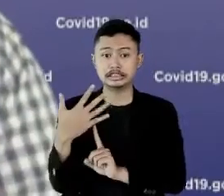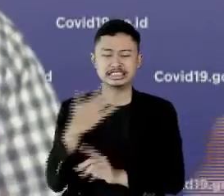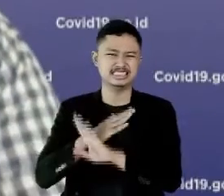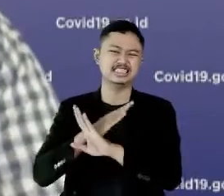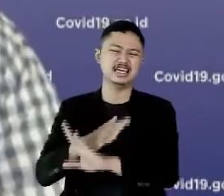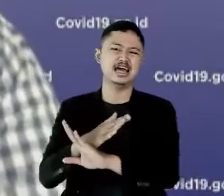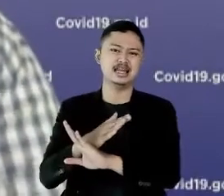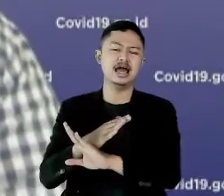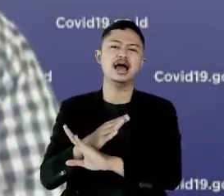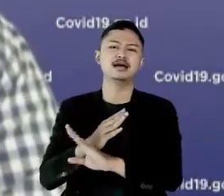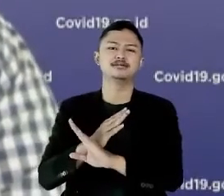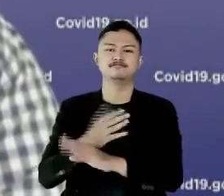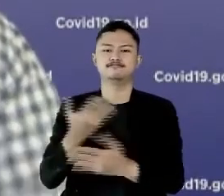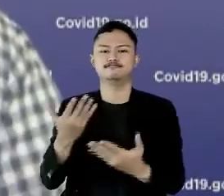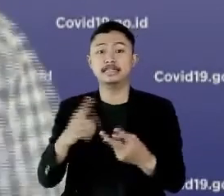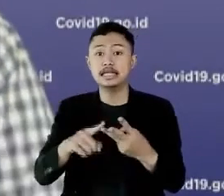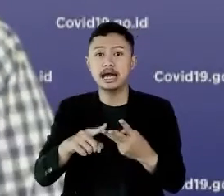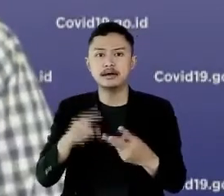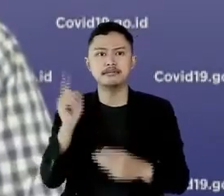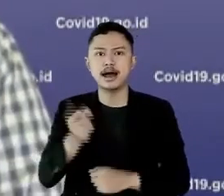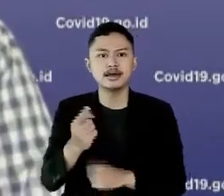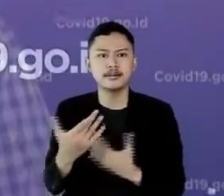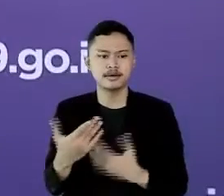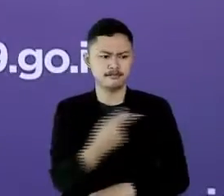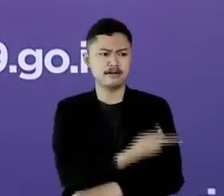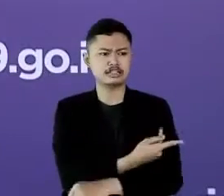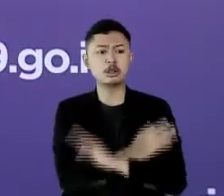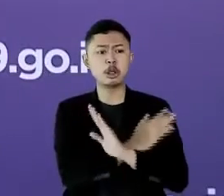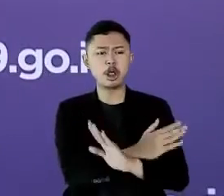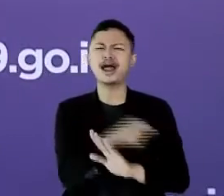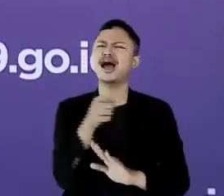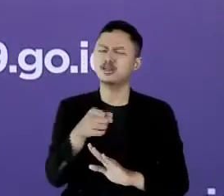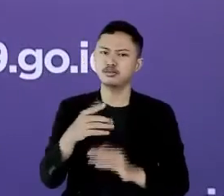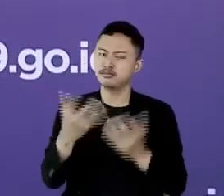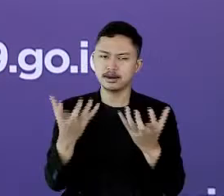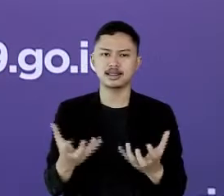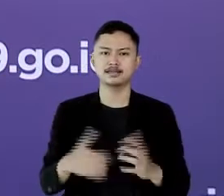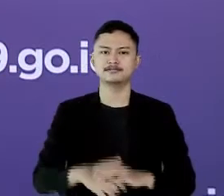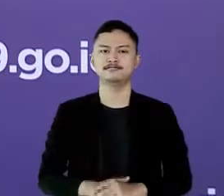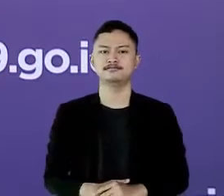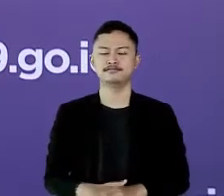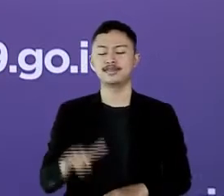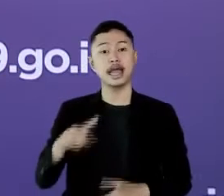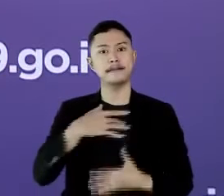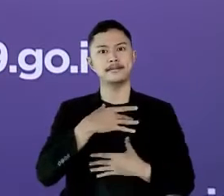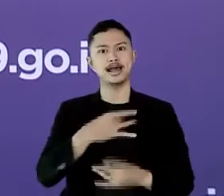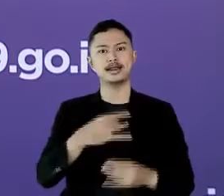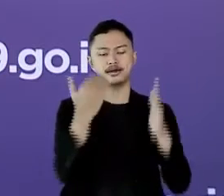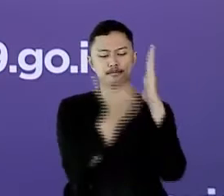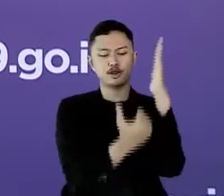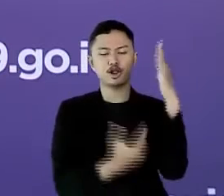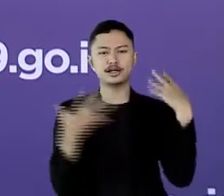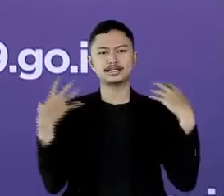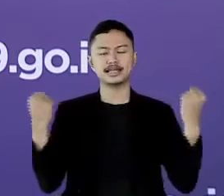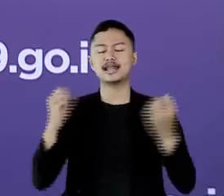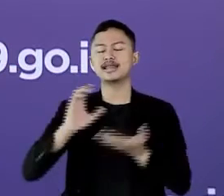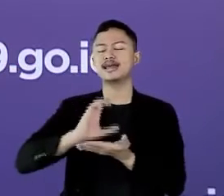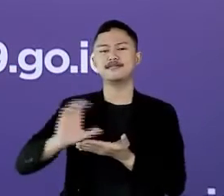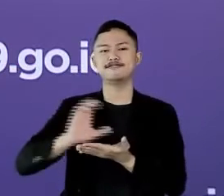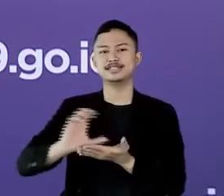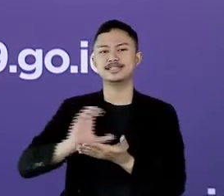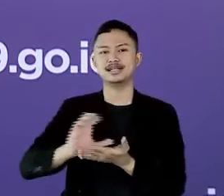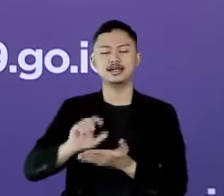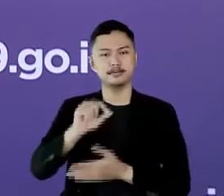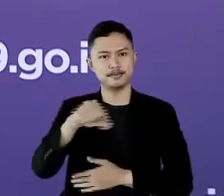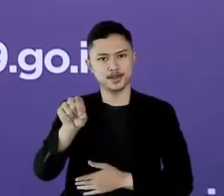juga kalau kemudian kita tidak mau divaksin, gitu. Ya, baik. Menarik apa yang Anda tadi sampaikan, protokol kesehatan adalah investasi. Itu narasi yang